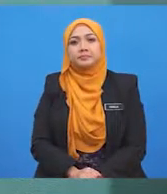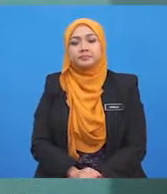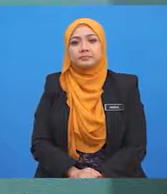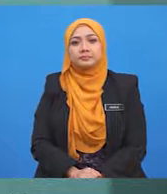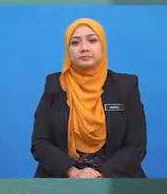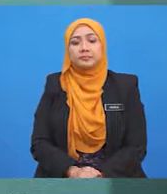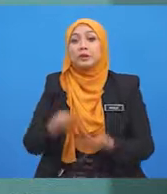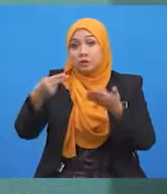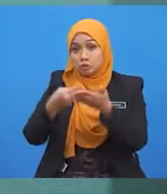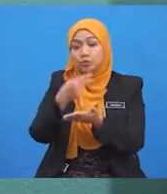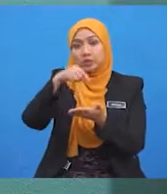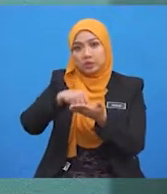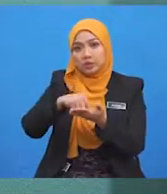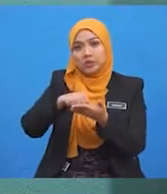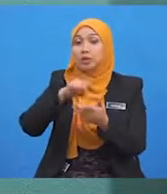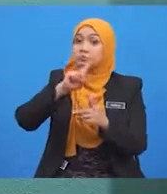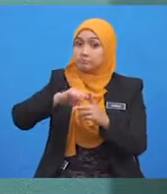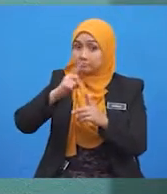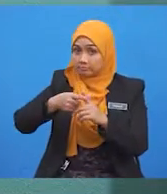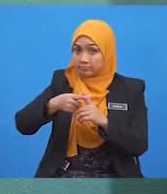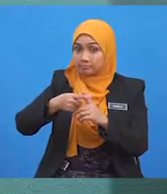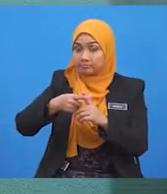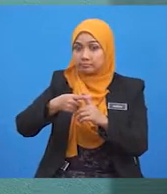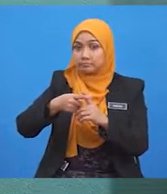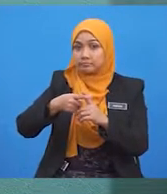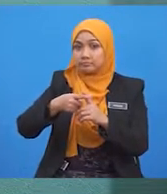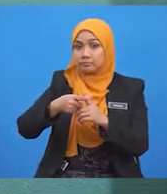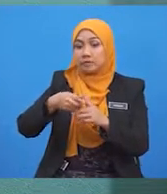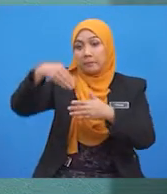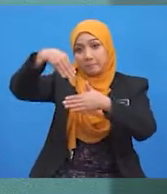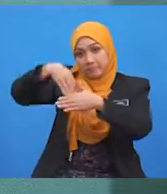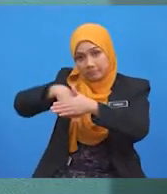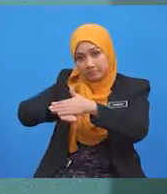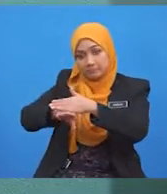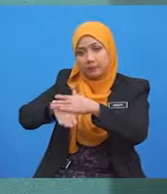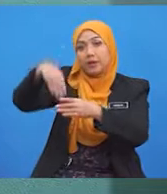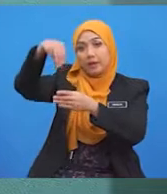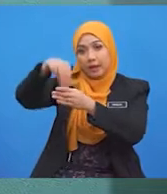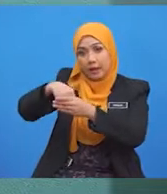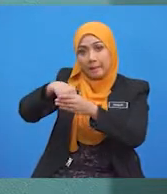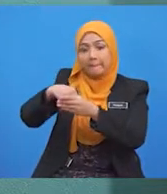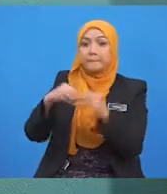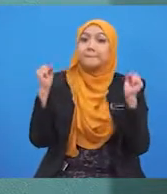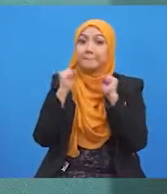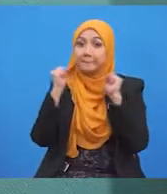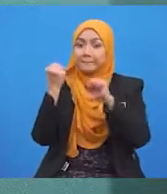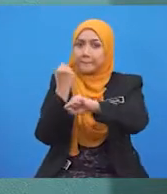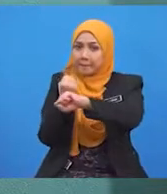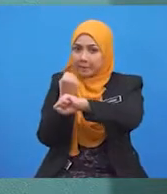sudah ini kemudiannya cek gurindam kan ke dalam Ice